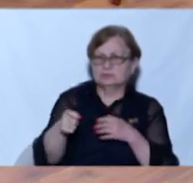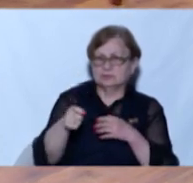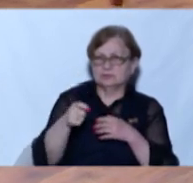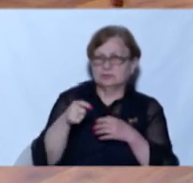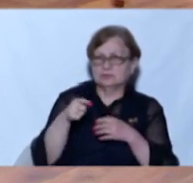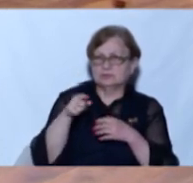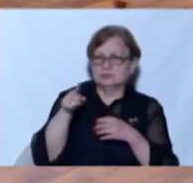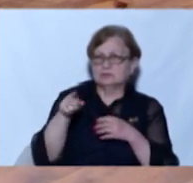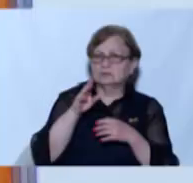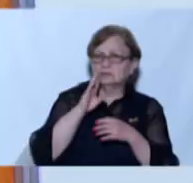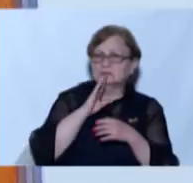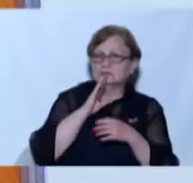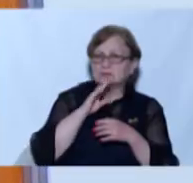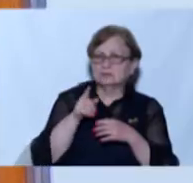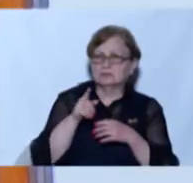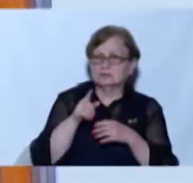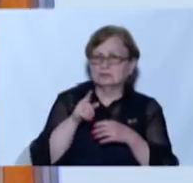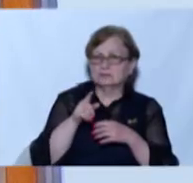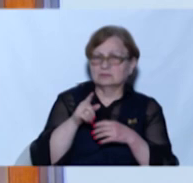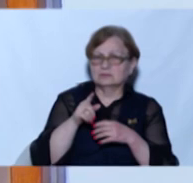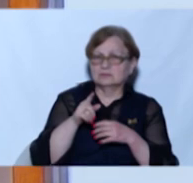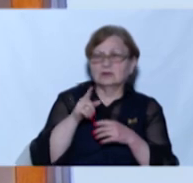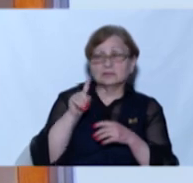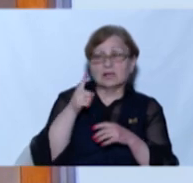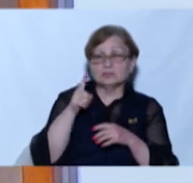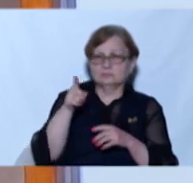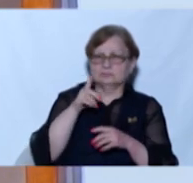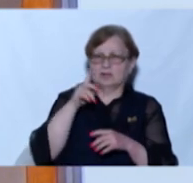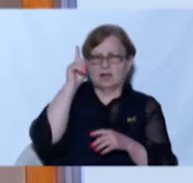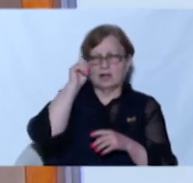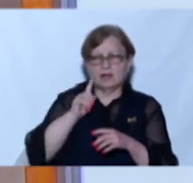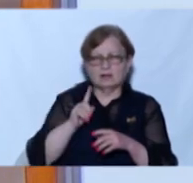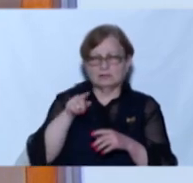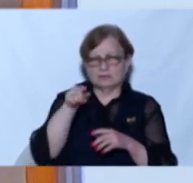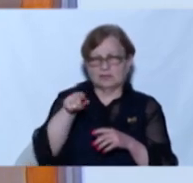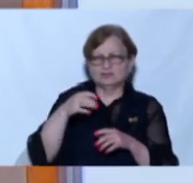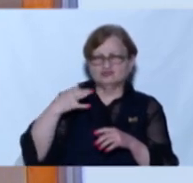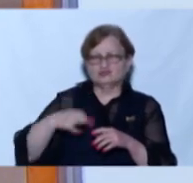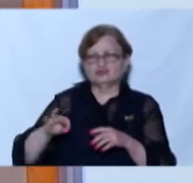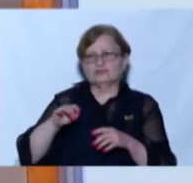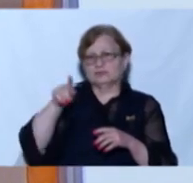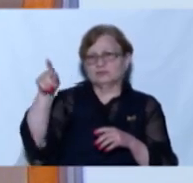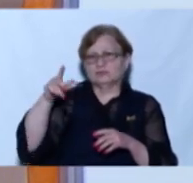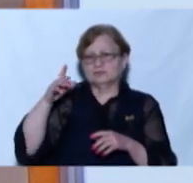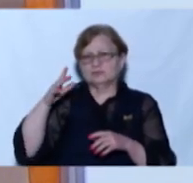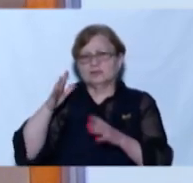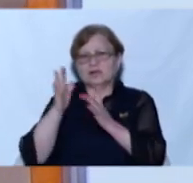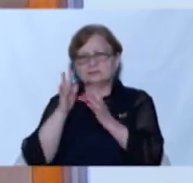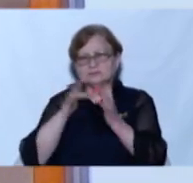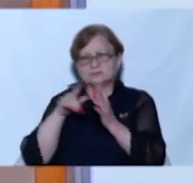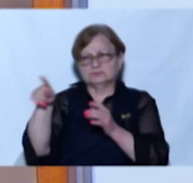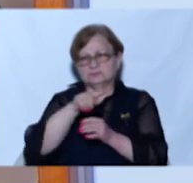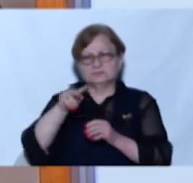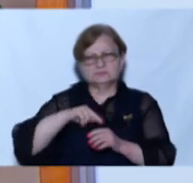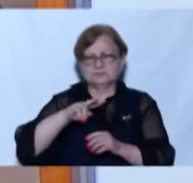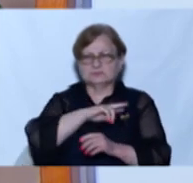ამ ქალბატონ რაკილს, ხო, ამ აკრძალული სიყვარულისთვის და ამ კარდინალს შვილი ყავს დაკარგული და ის სწორედ მაშინ, როცა ის სიკვდილით